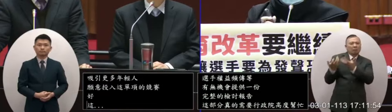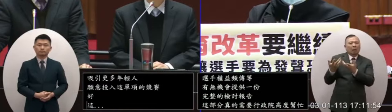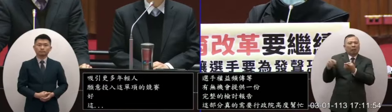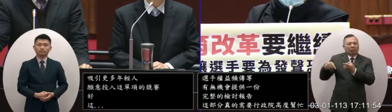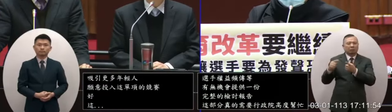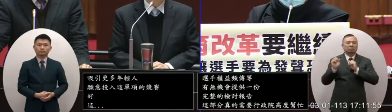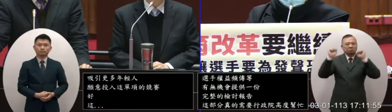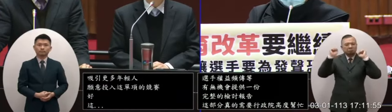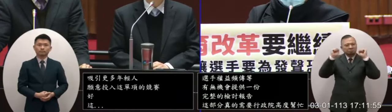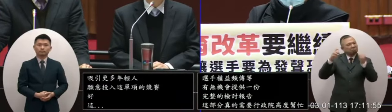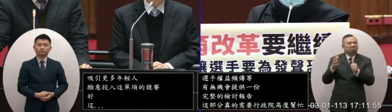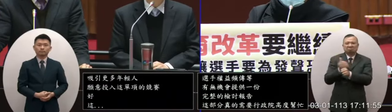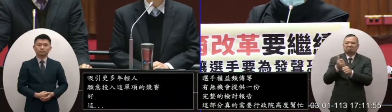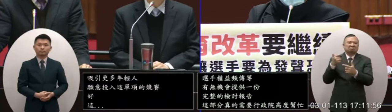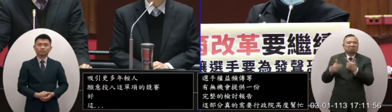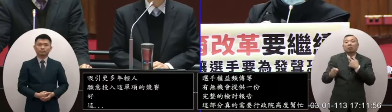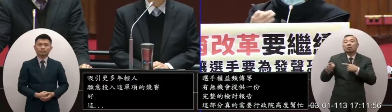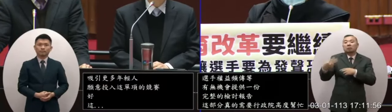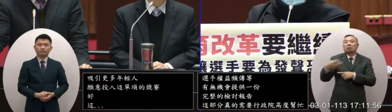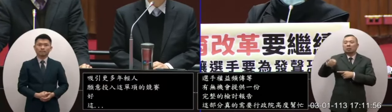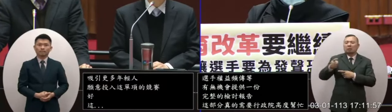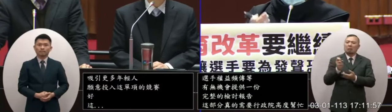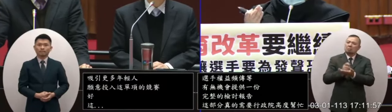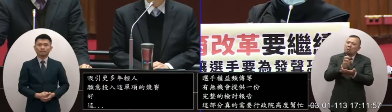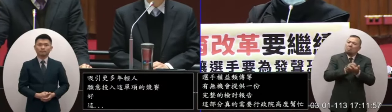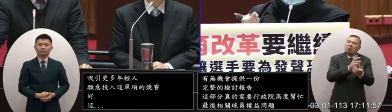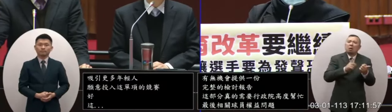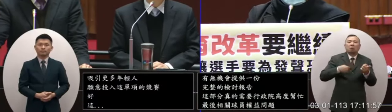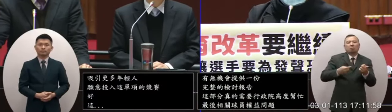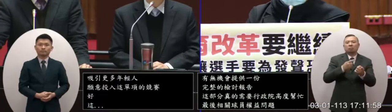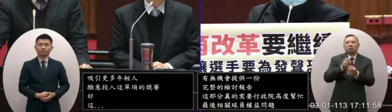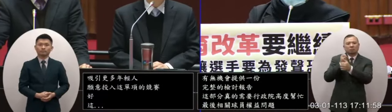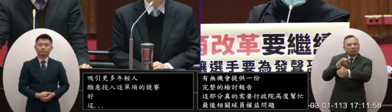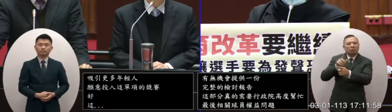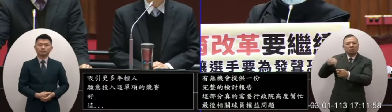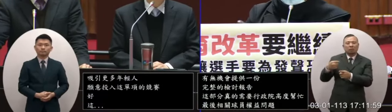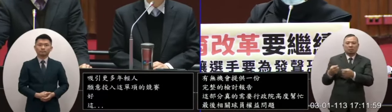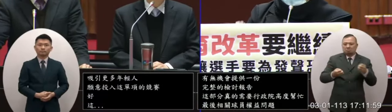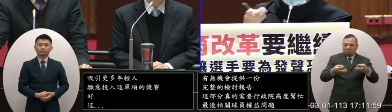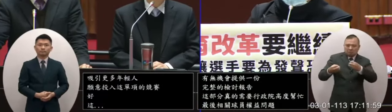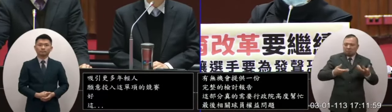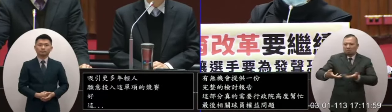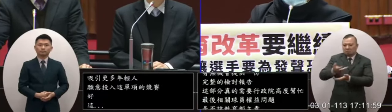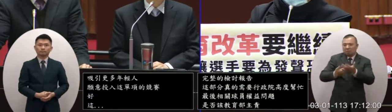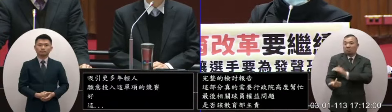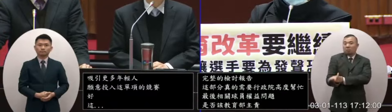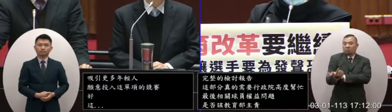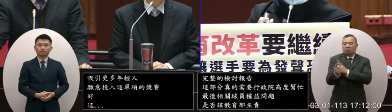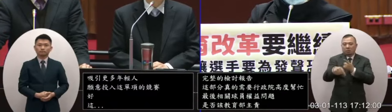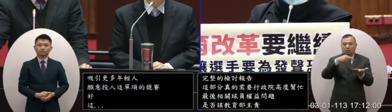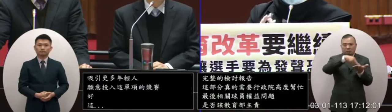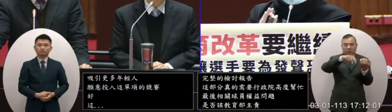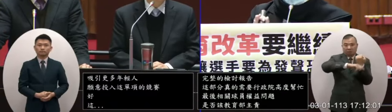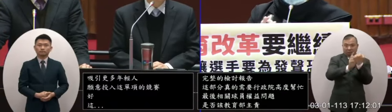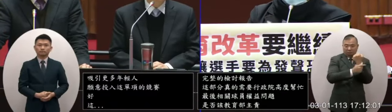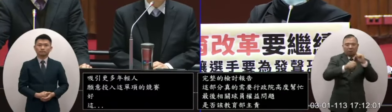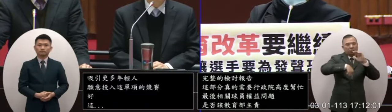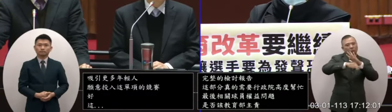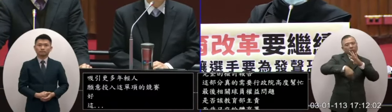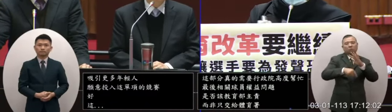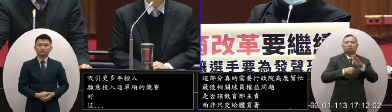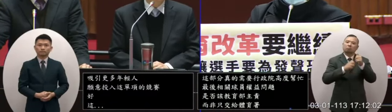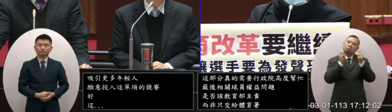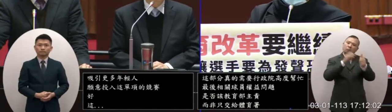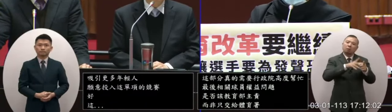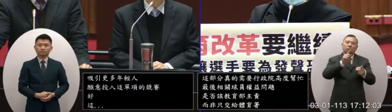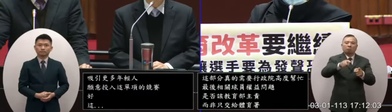的报告，就像我刚刚已经给院长看到了，我们要求他们要及早举行协商会议，可是他们给立法院的回复却是根本就没有这